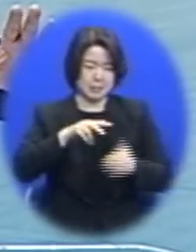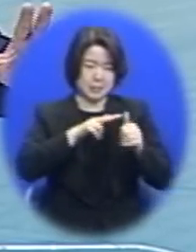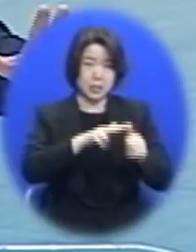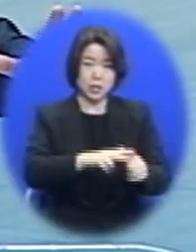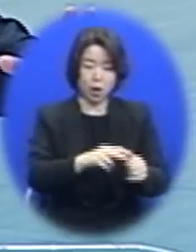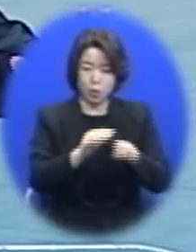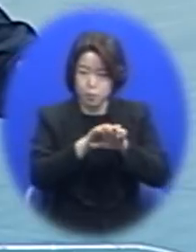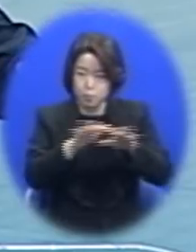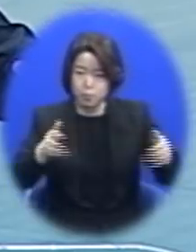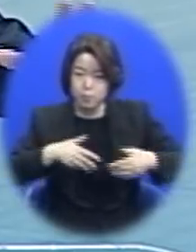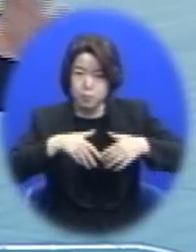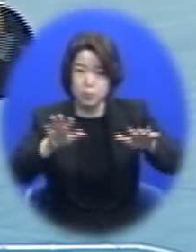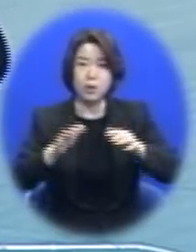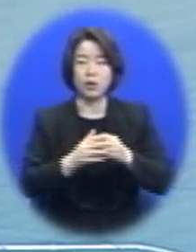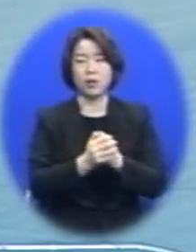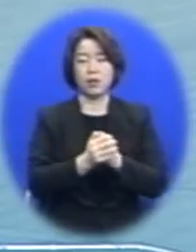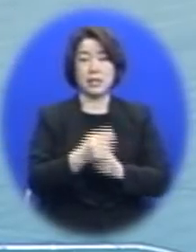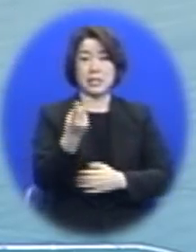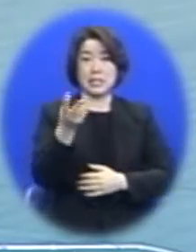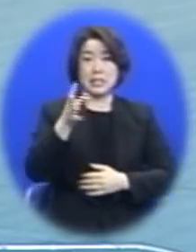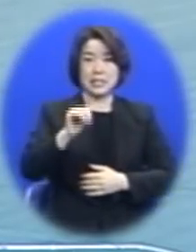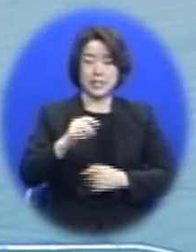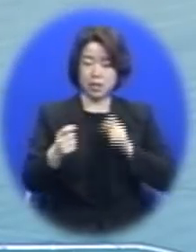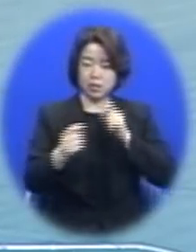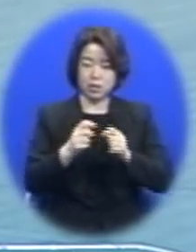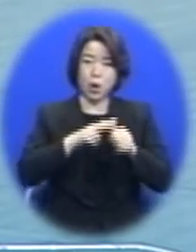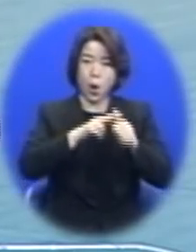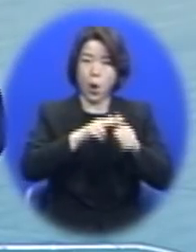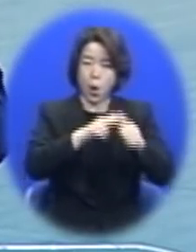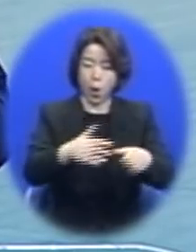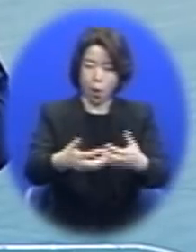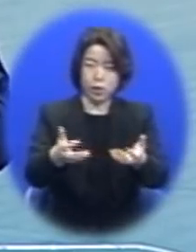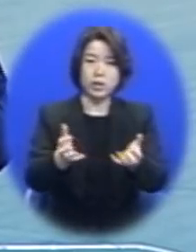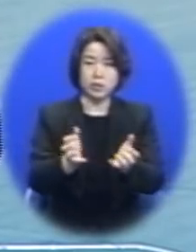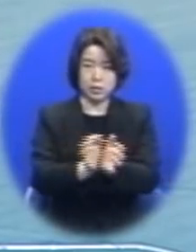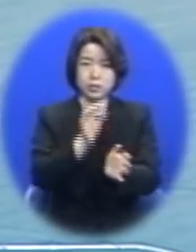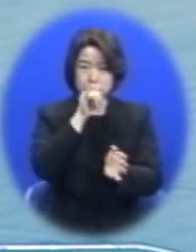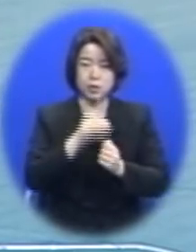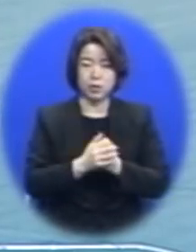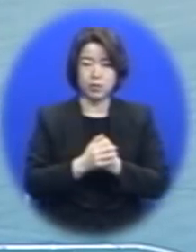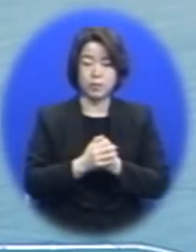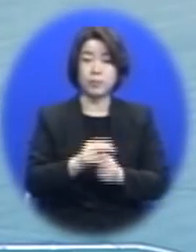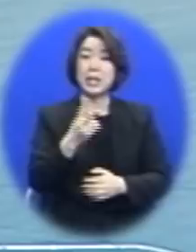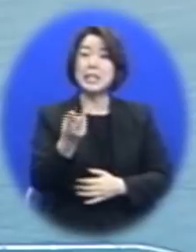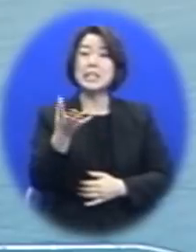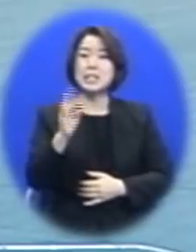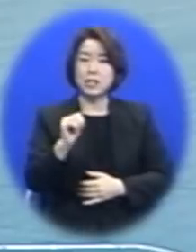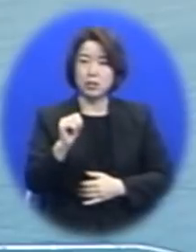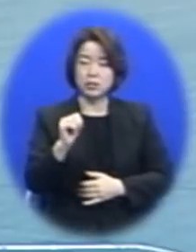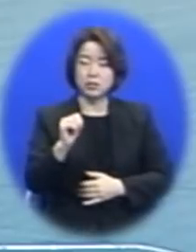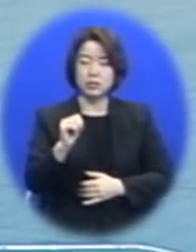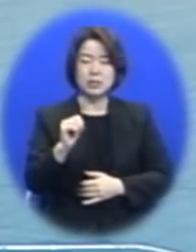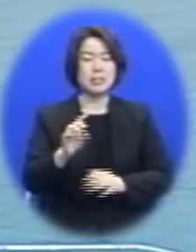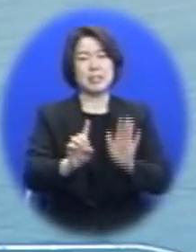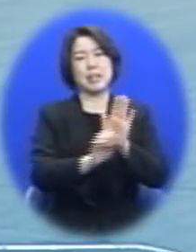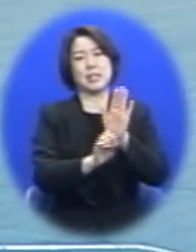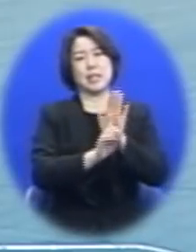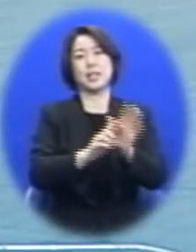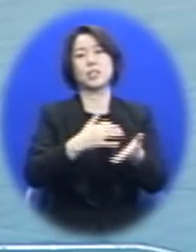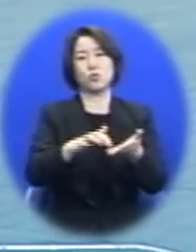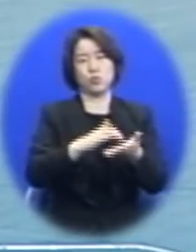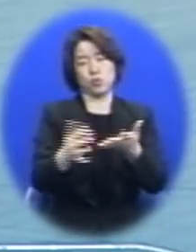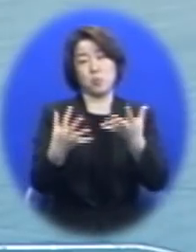이어 가까운 기마대가 나옵니다 여기 이 옥은 많다는 뜻입니다 상징적인 수 짜